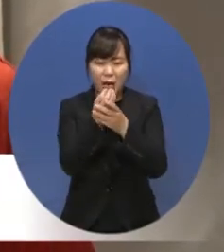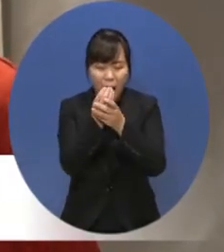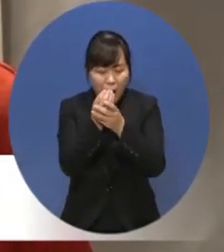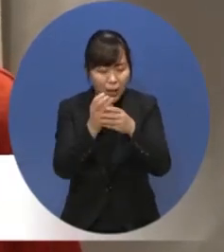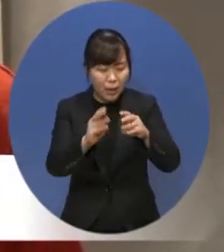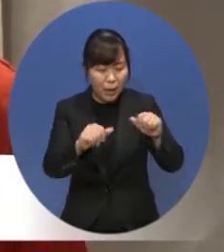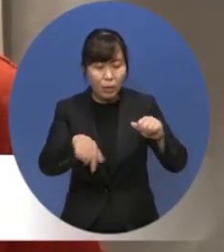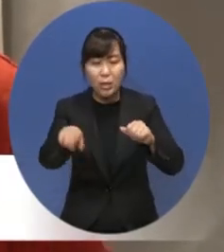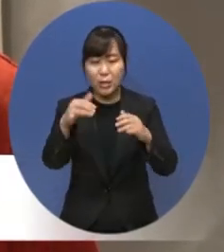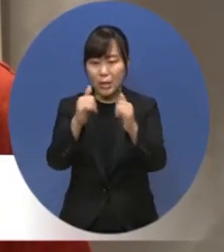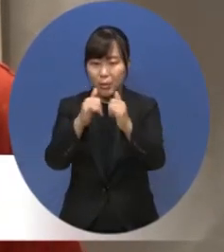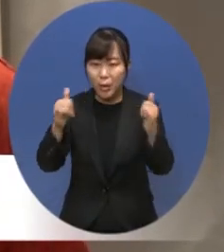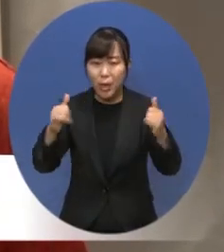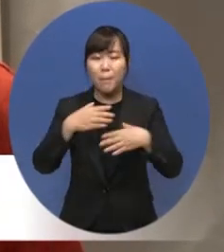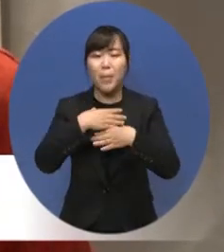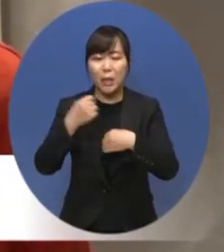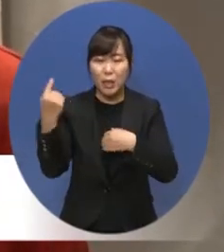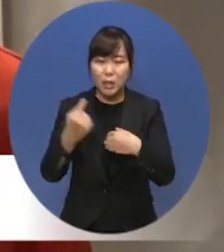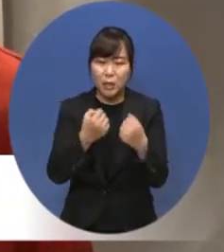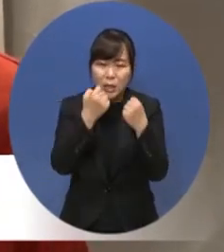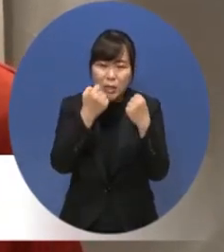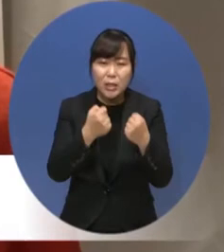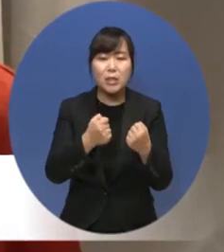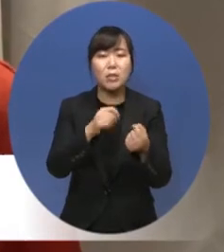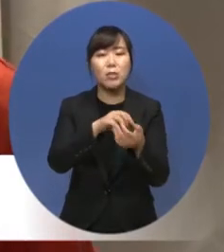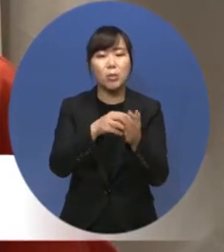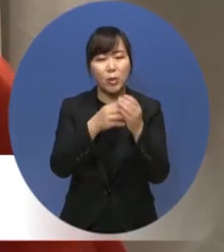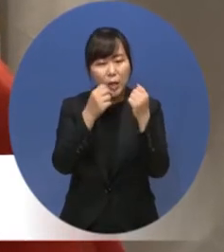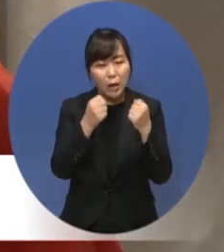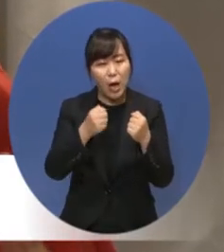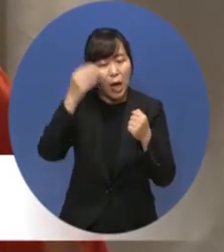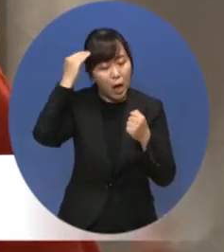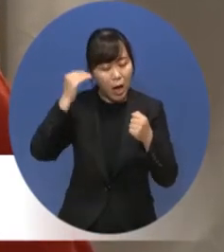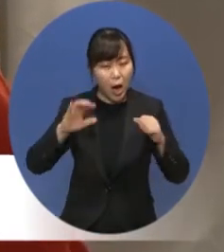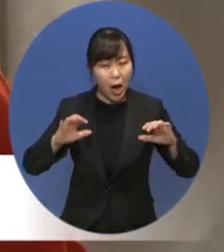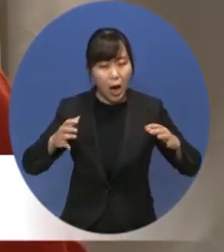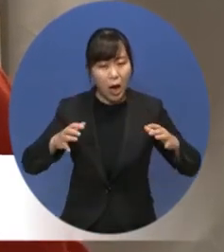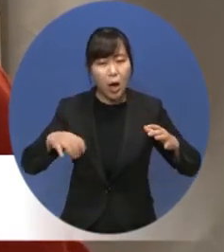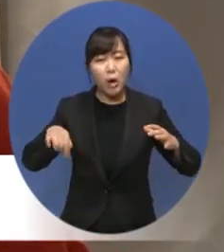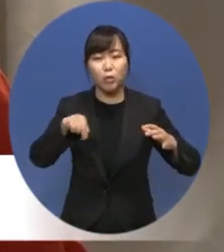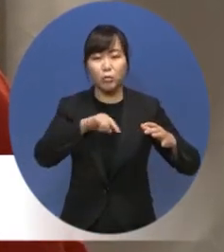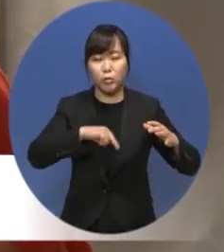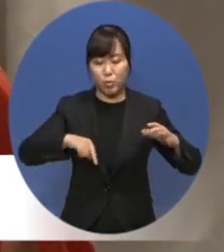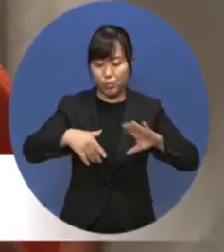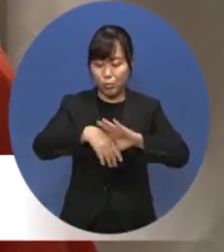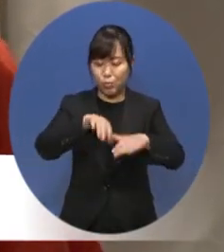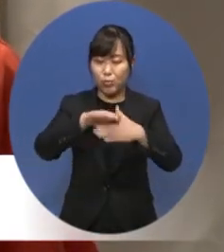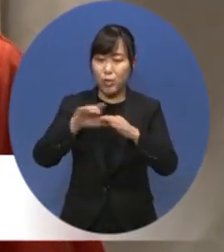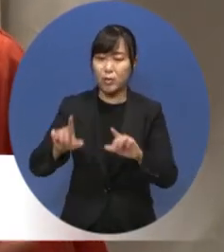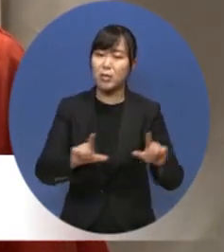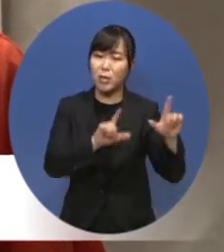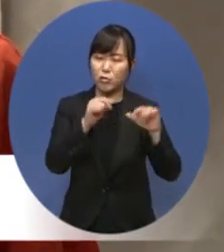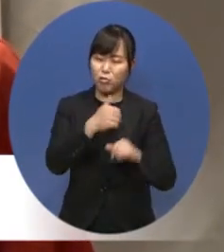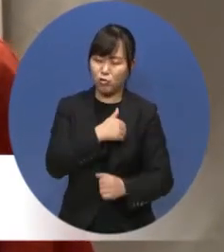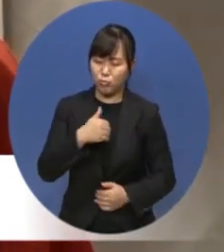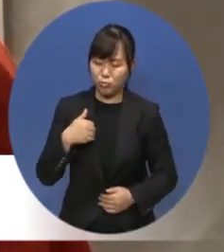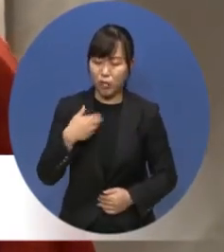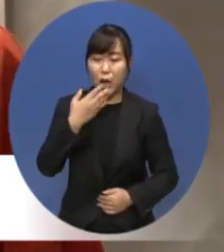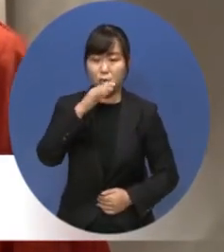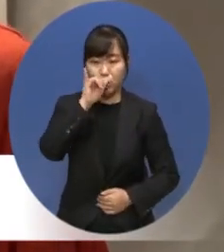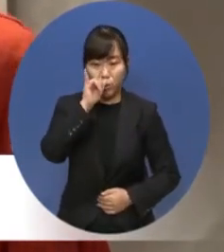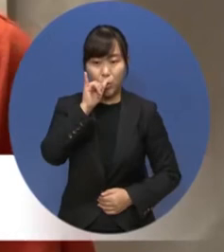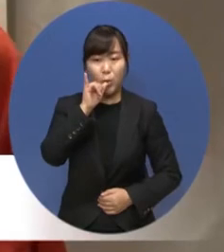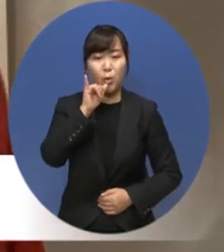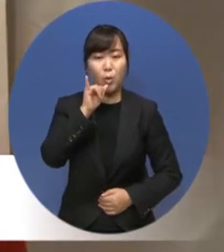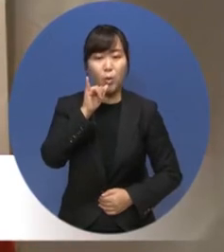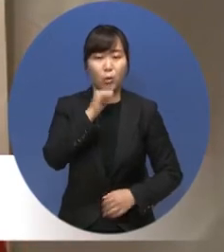땅이라도 이들이 편안히 와서 있을 만큼 있고, 거기서 정말로 자기가 이 한국에서의 그 문화 생활을 충분히 할수